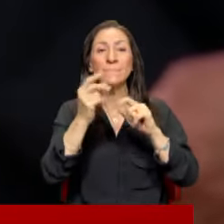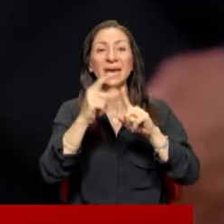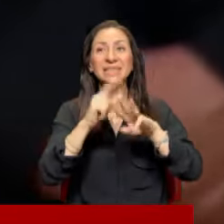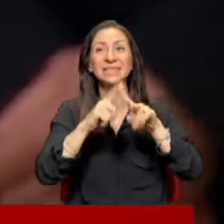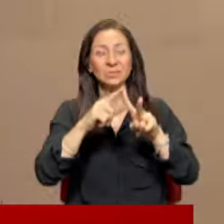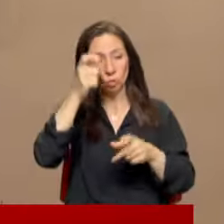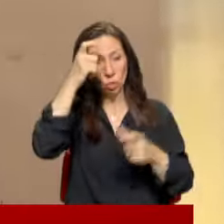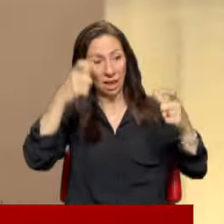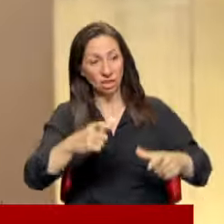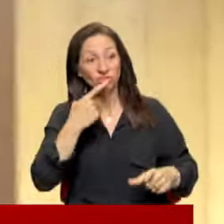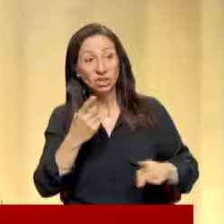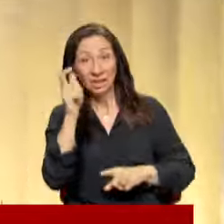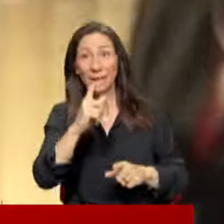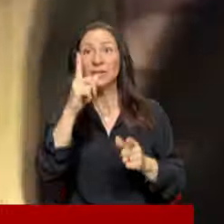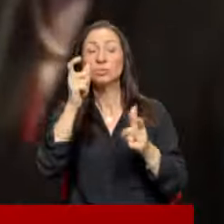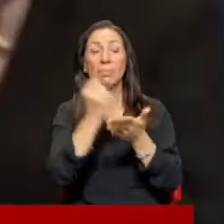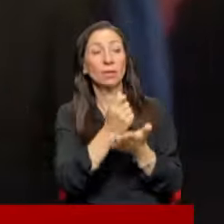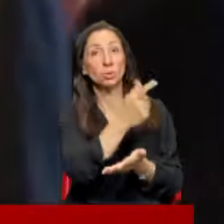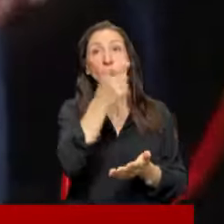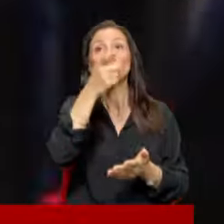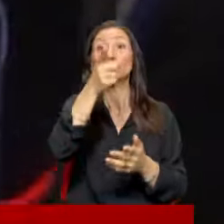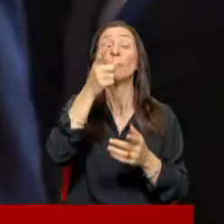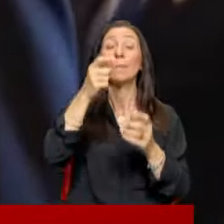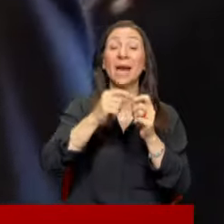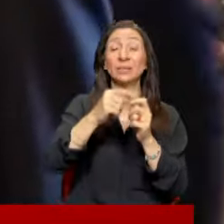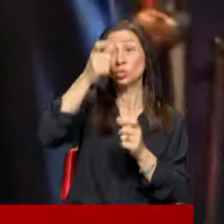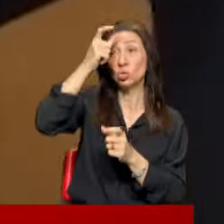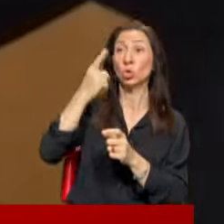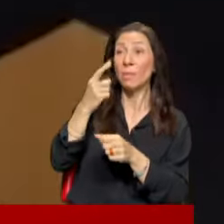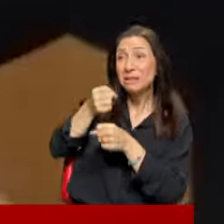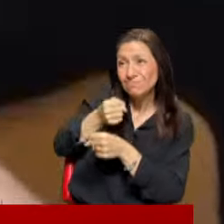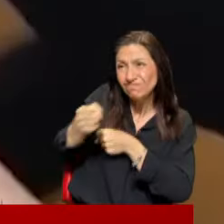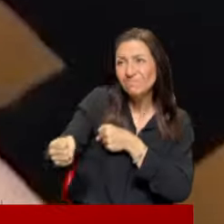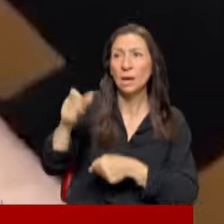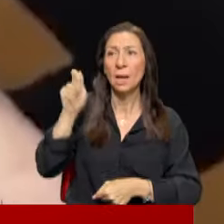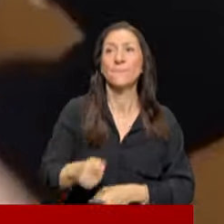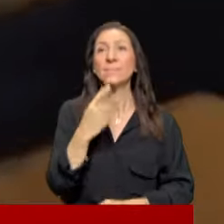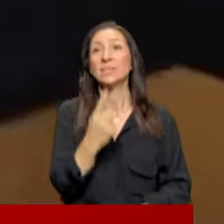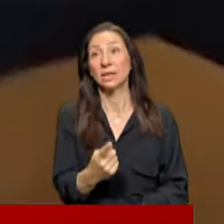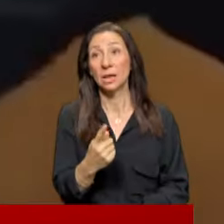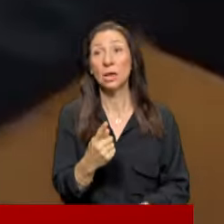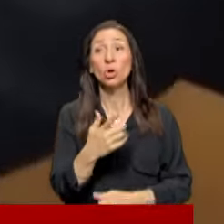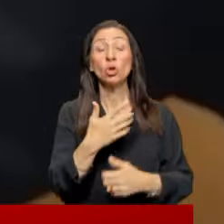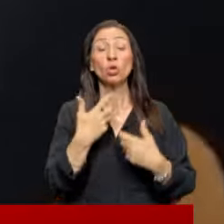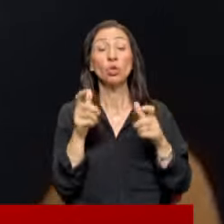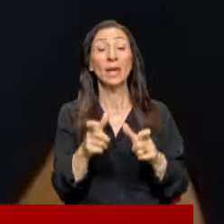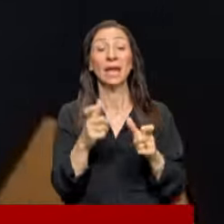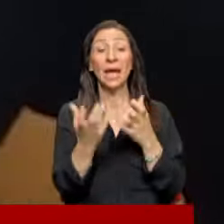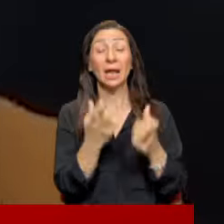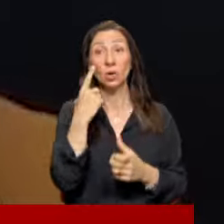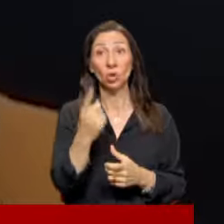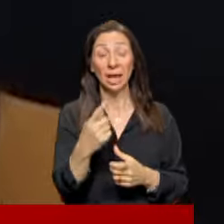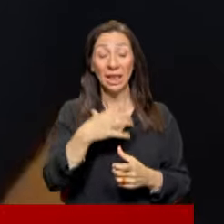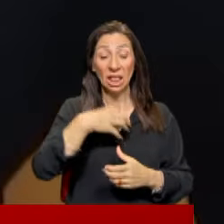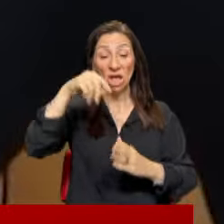mektup yazdı biden'dan Türk hükümetine baskı yapması istendi güvenlik Kaynaklarına göre kendi